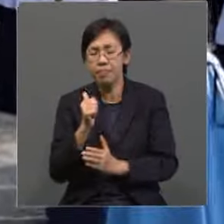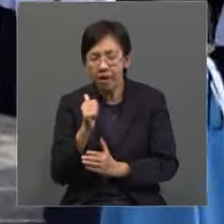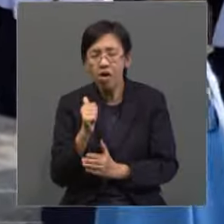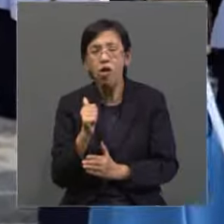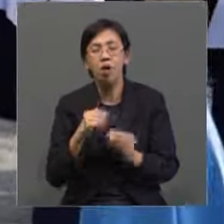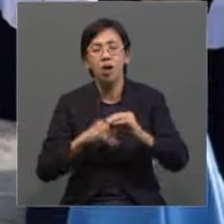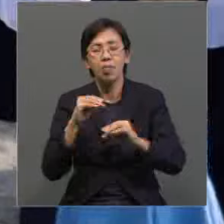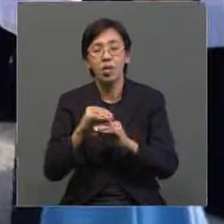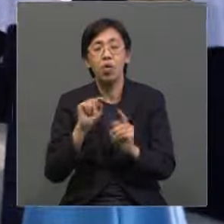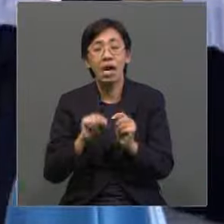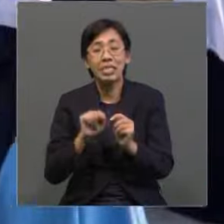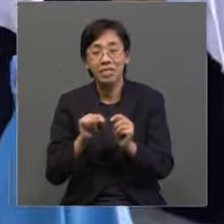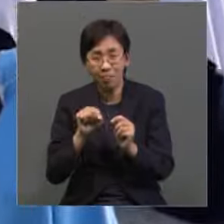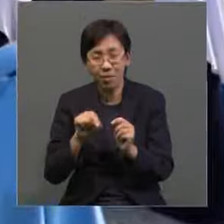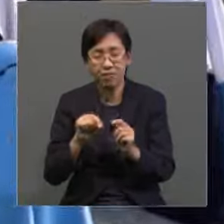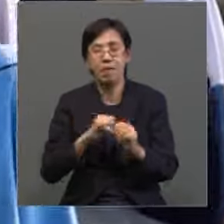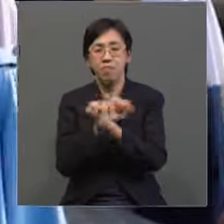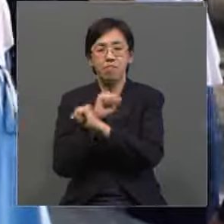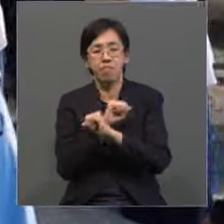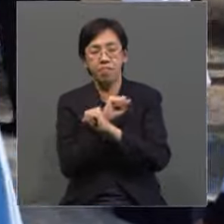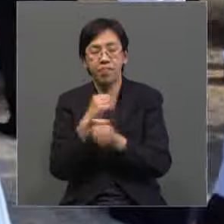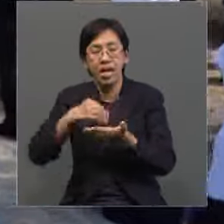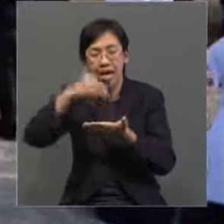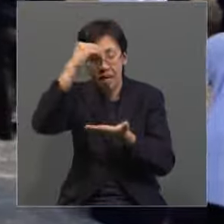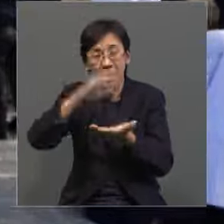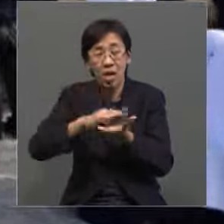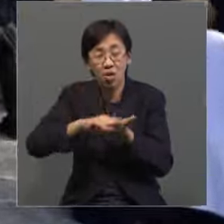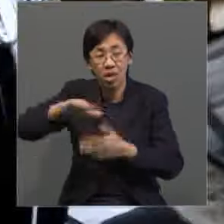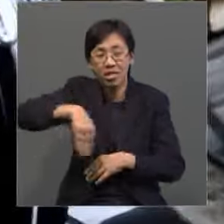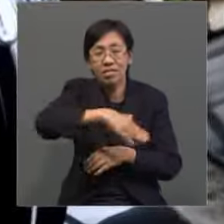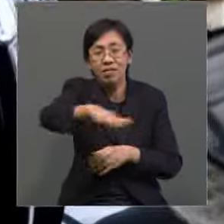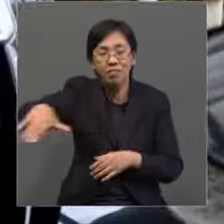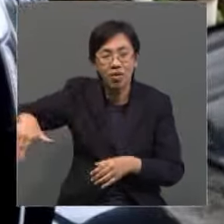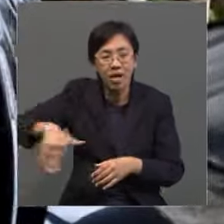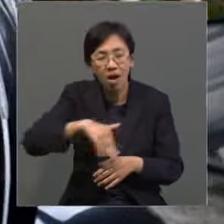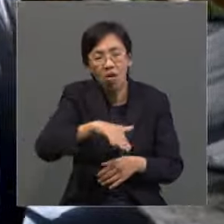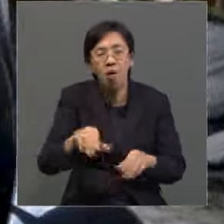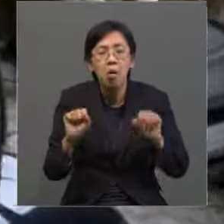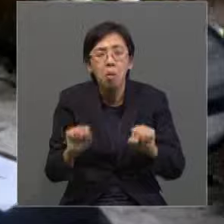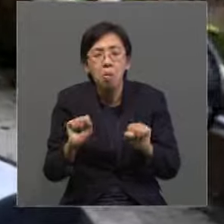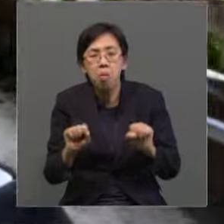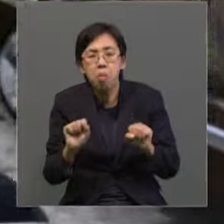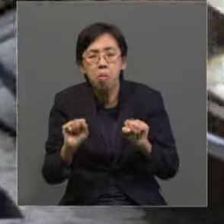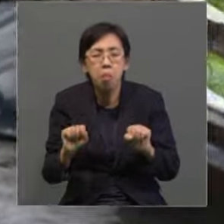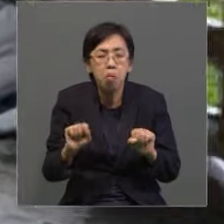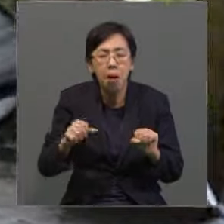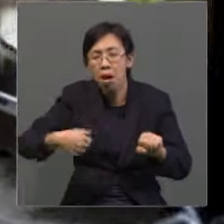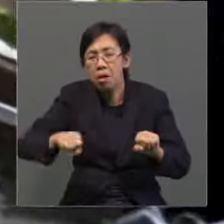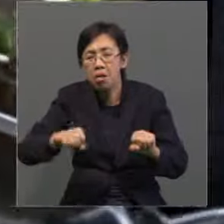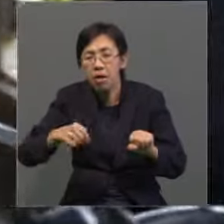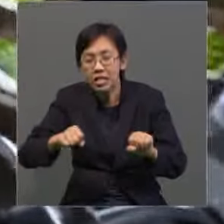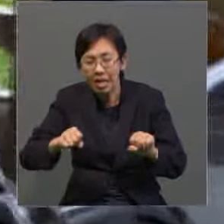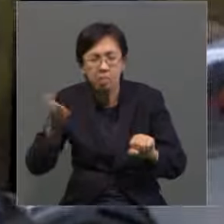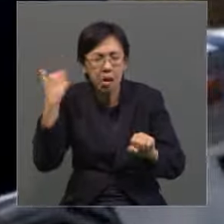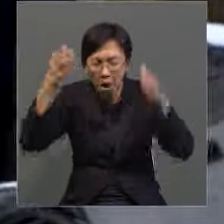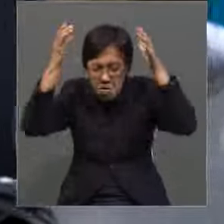ำบลปลอดภัยที่ทำให้นักเรียนโรงเรียนอันมูวาฮิดีนที่ขับขี่รถจักรยานยนต์หันมาสวม